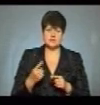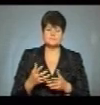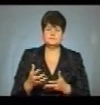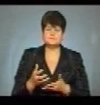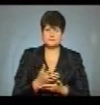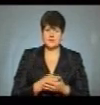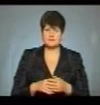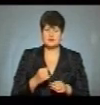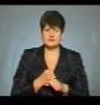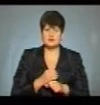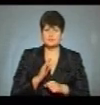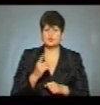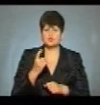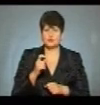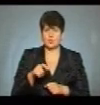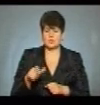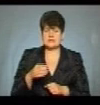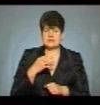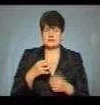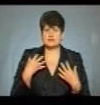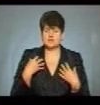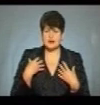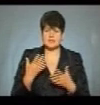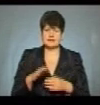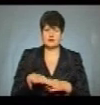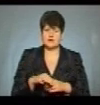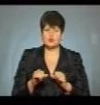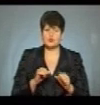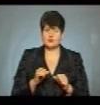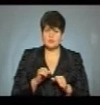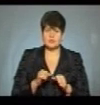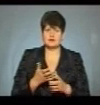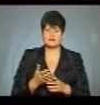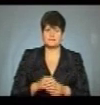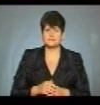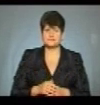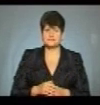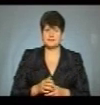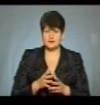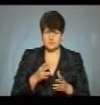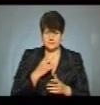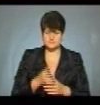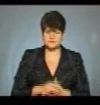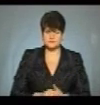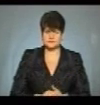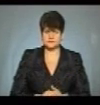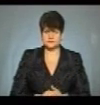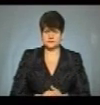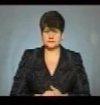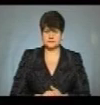управлінні працюватиме 100 людей, повідомив начальник територіального управління Служби судової охорони Едуард Кульцов. Більше про це у сюжеті.